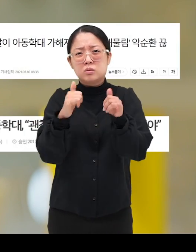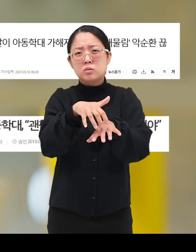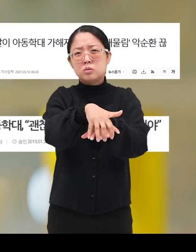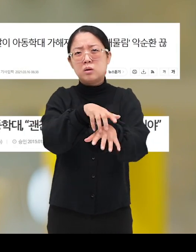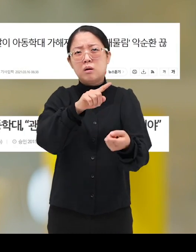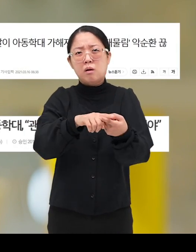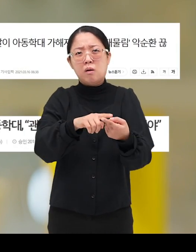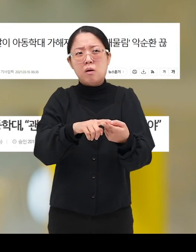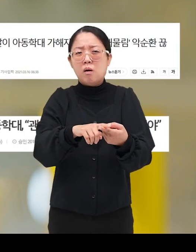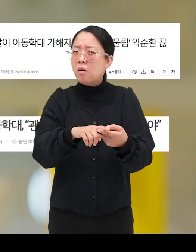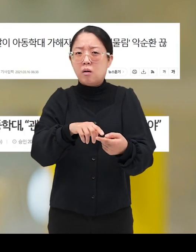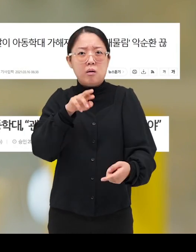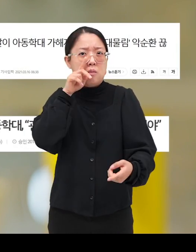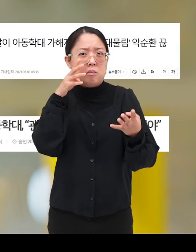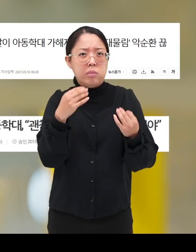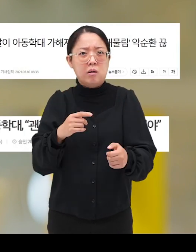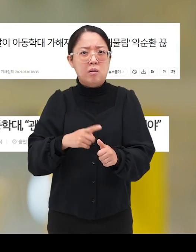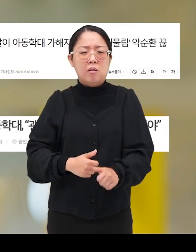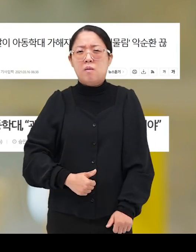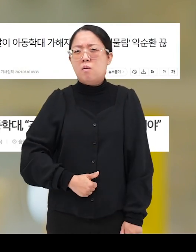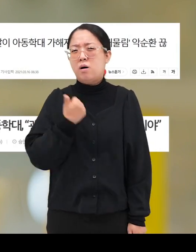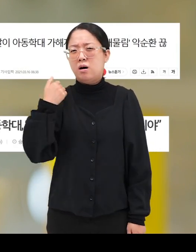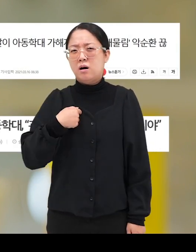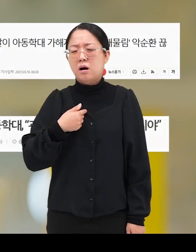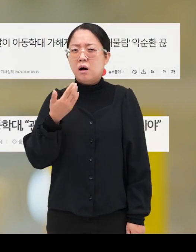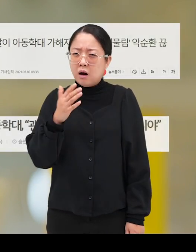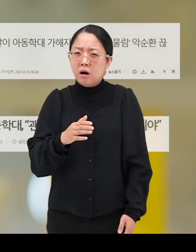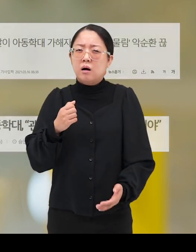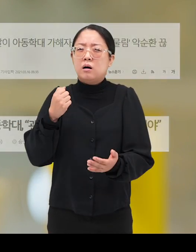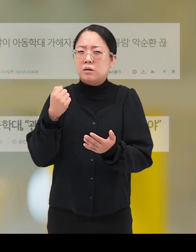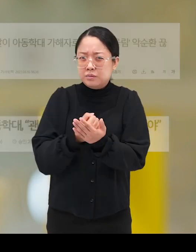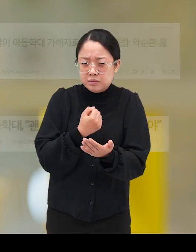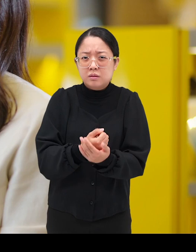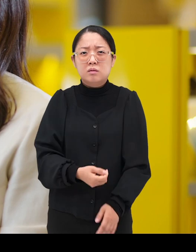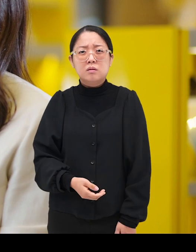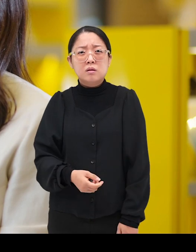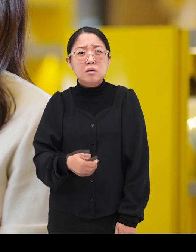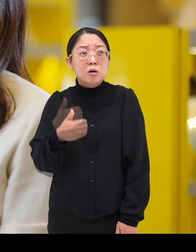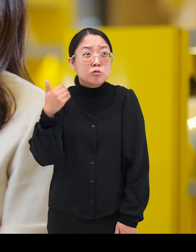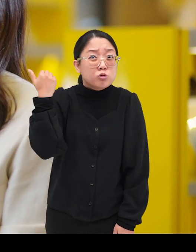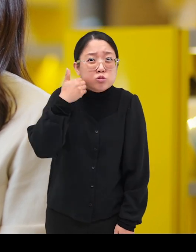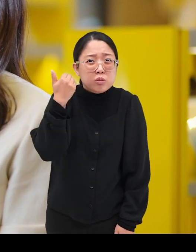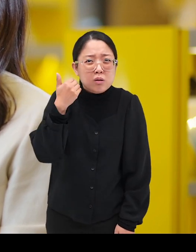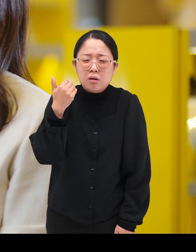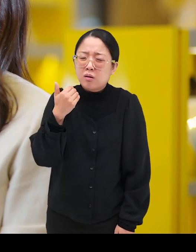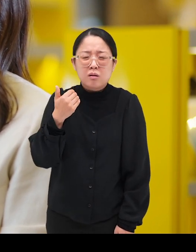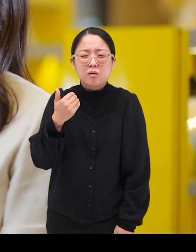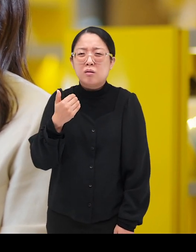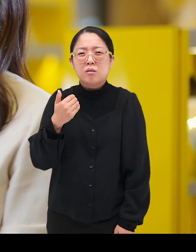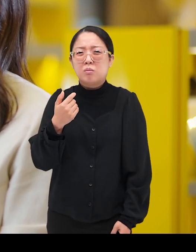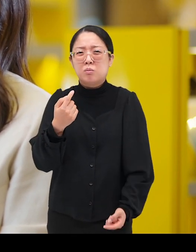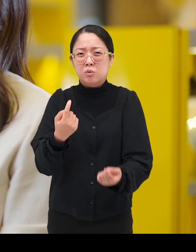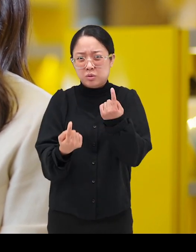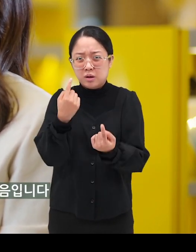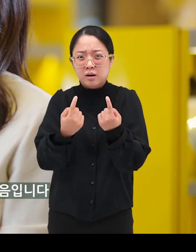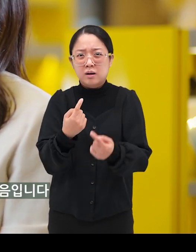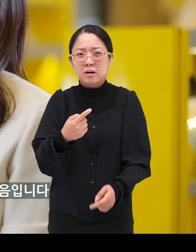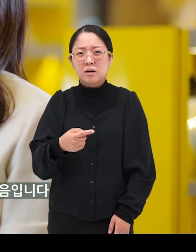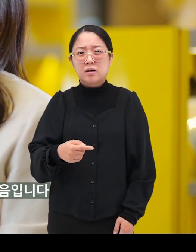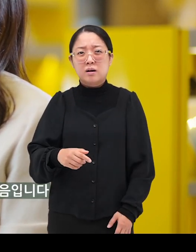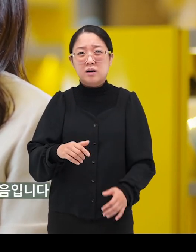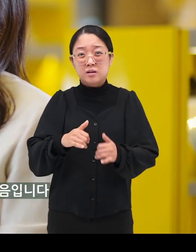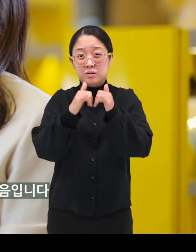것들에 대해서는 굉장히 화가 나기도 하고 안타깝기도 하고 그렇더라고요. 그래서 특정한 누구라기보다